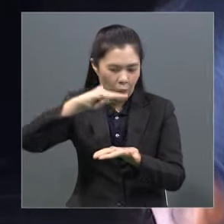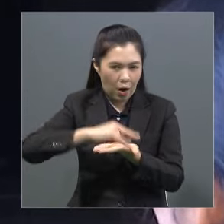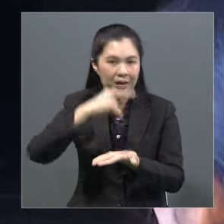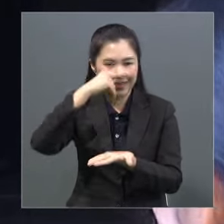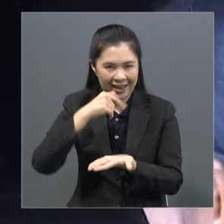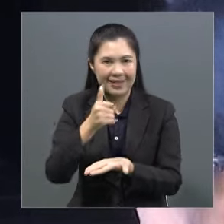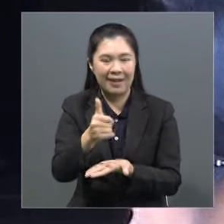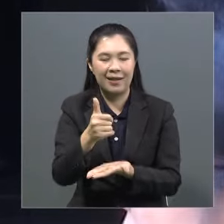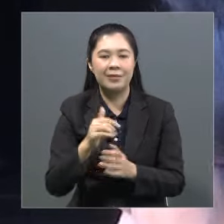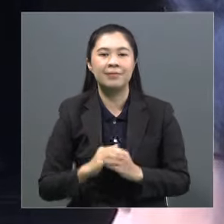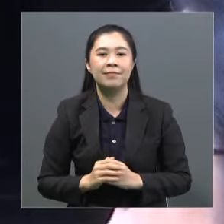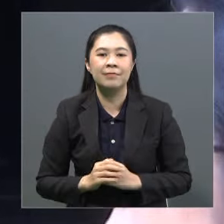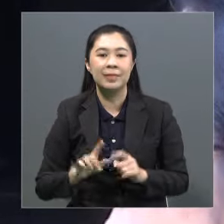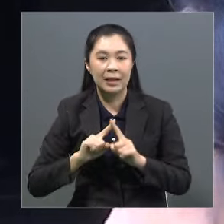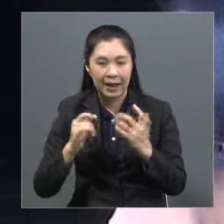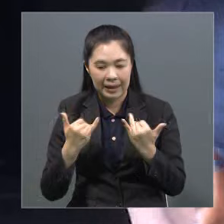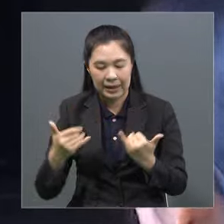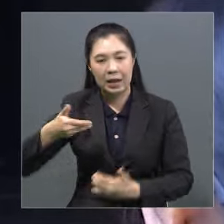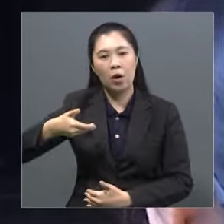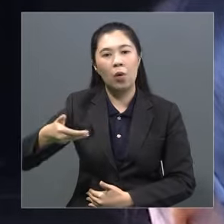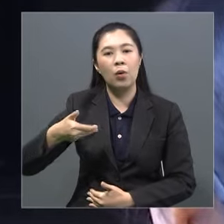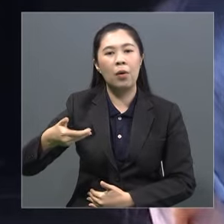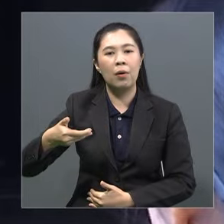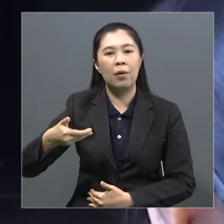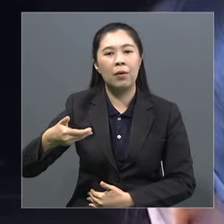และครั้งนี้เองเนี่ยก็เป็นการขอมาจาก